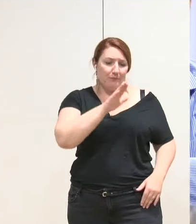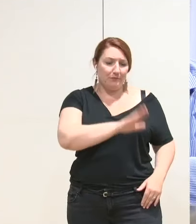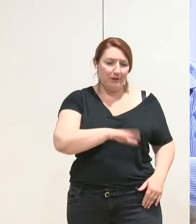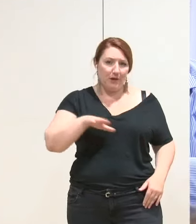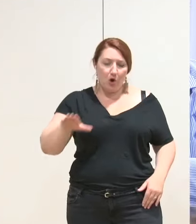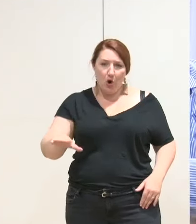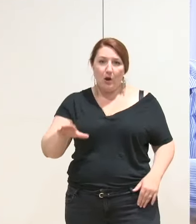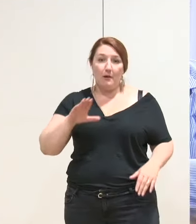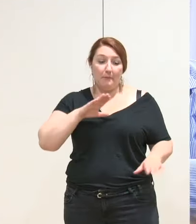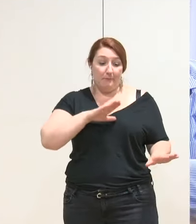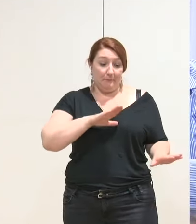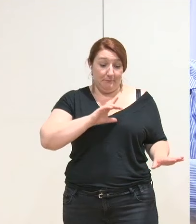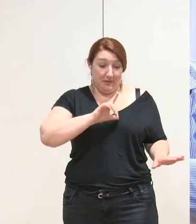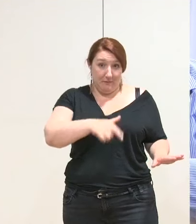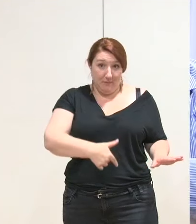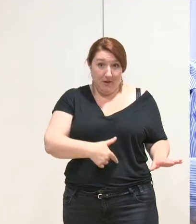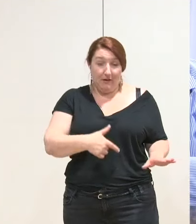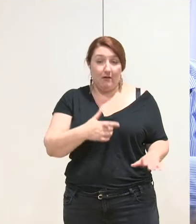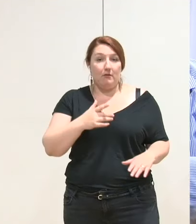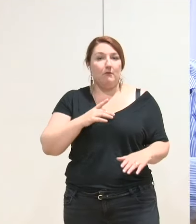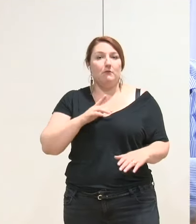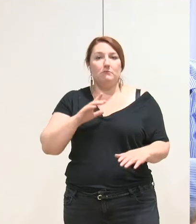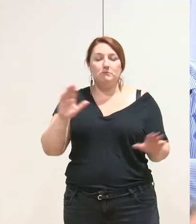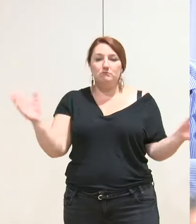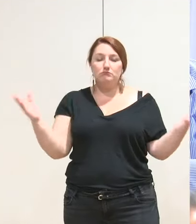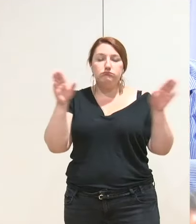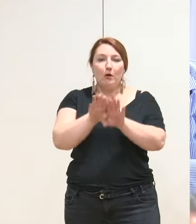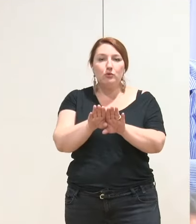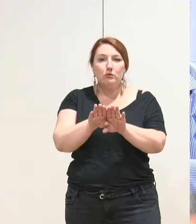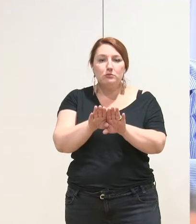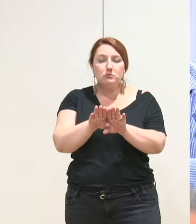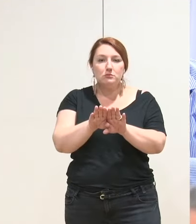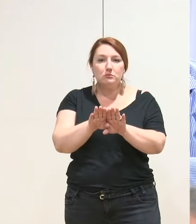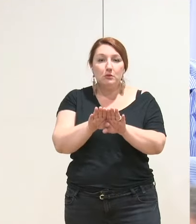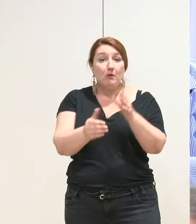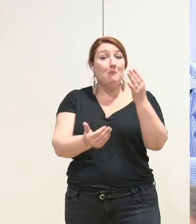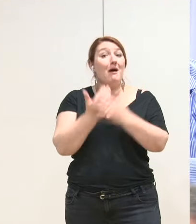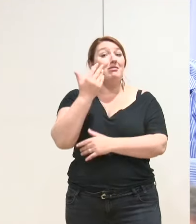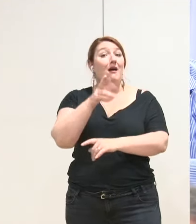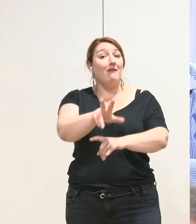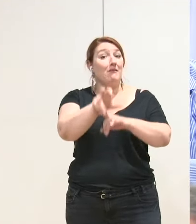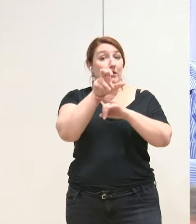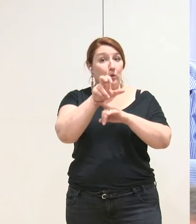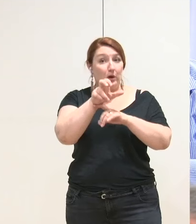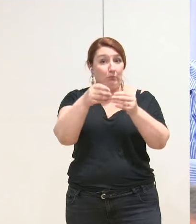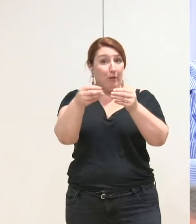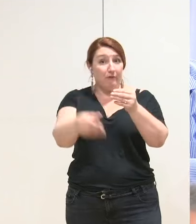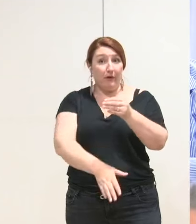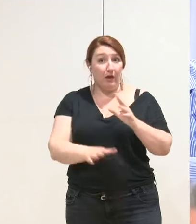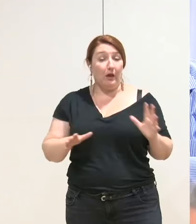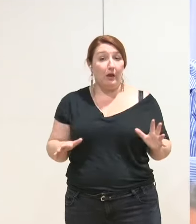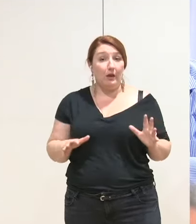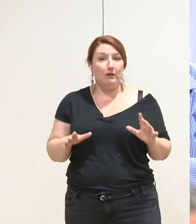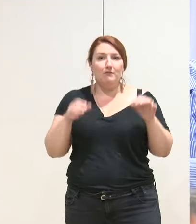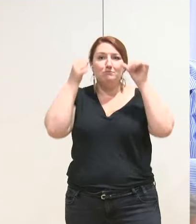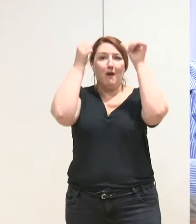pintlevet ont trouvé porte close la garderie du matin n'a pas été assurée il y avait une